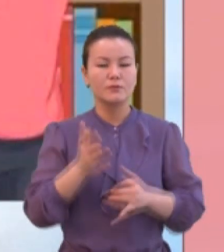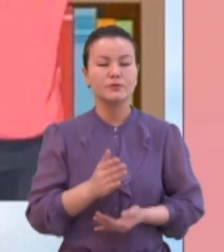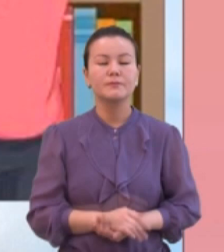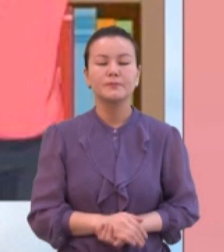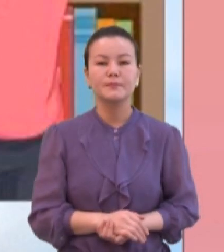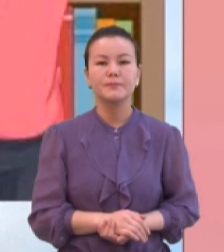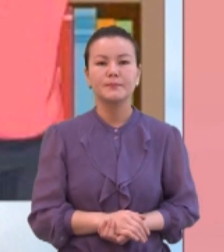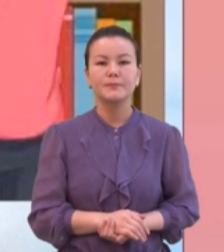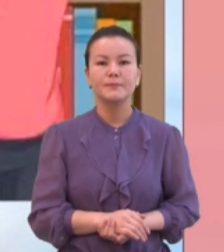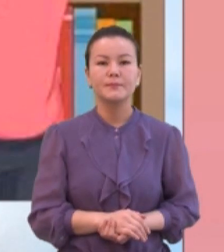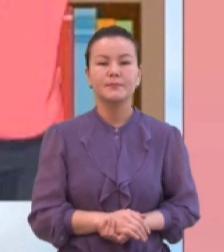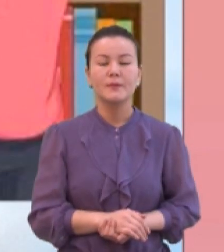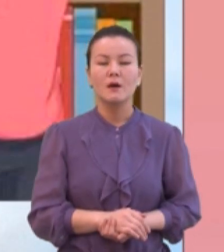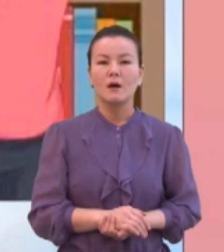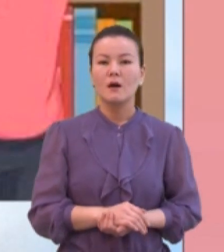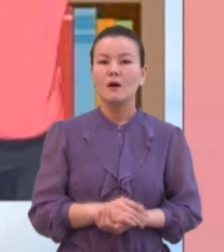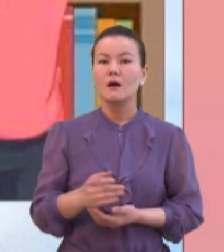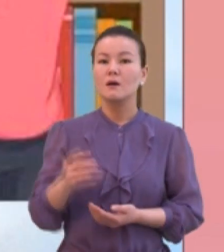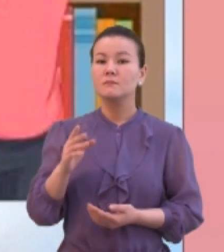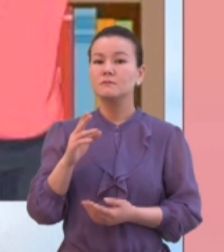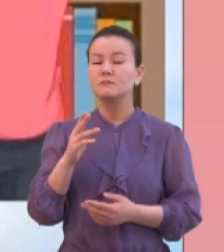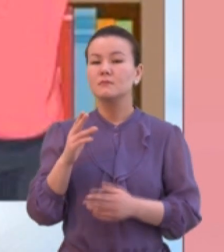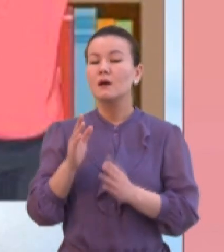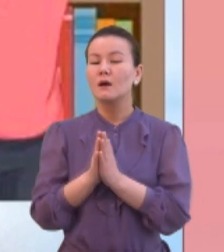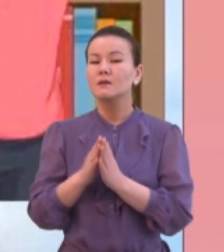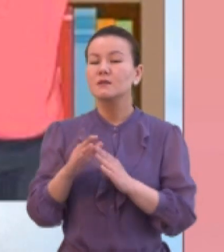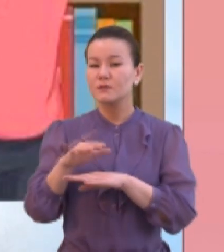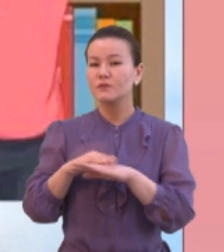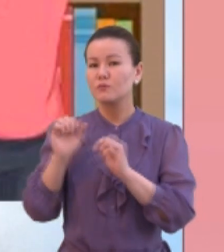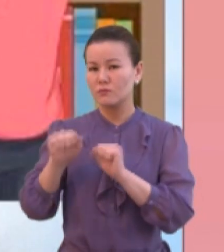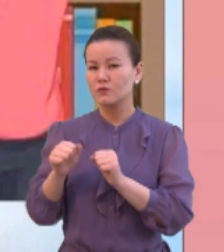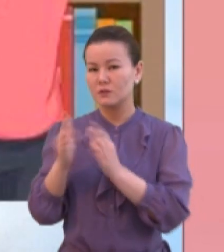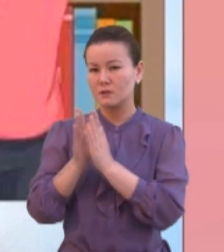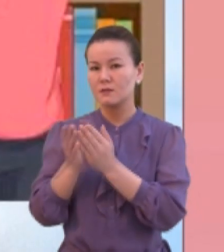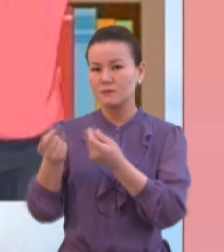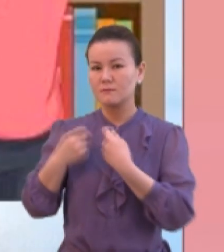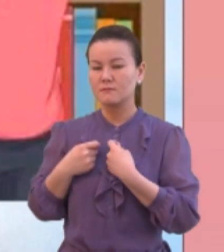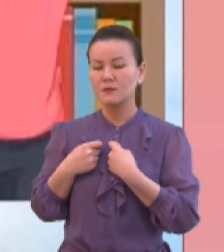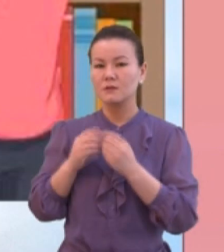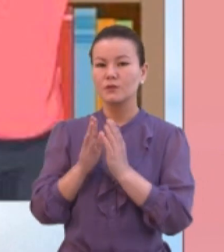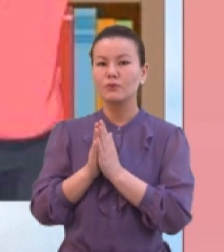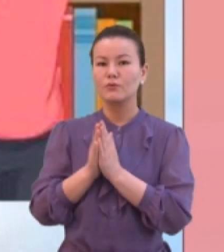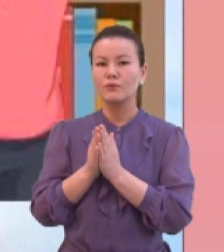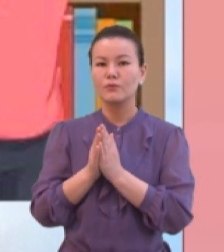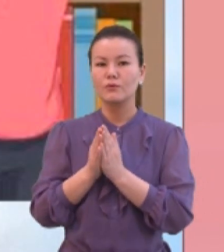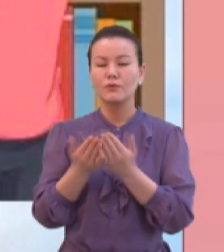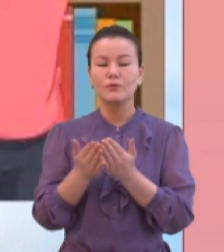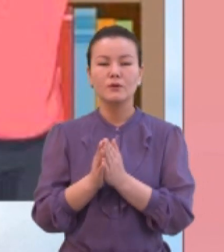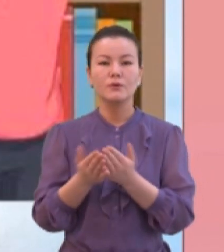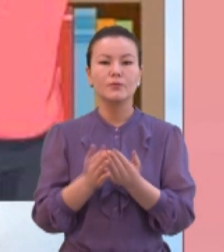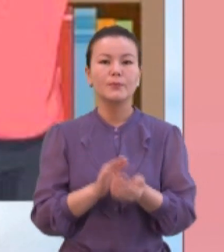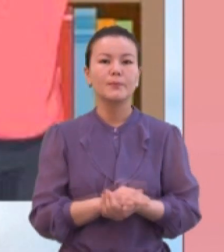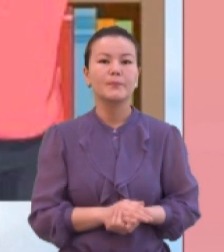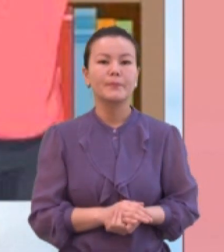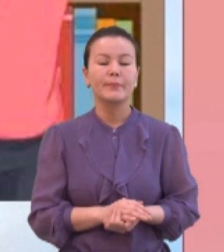Эже, мага китеп берип коесузбу? Кайсы китепти? Мага кыргыз эл жомоктору керек. Балдар, көрдүңөрбү,